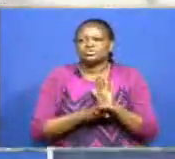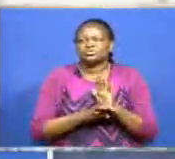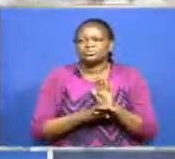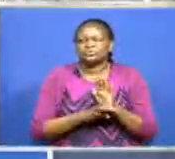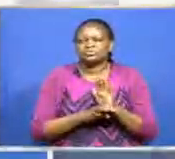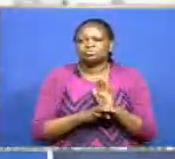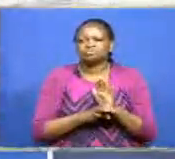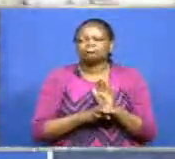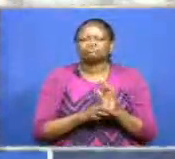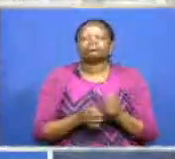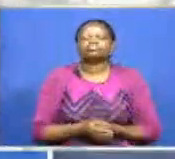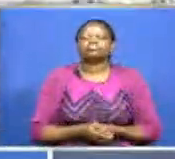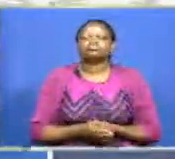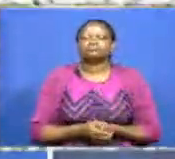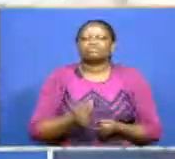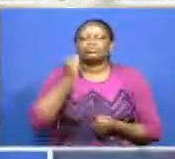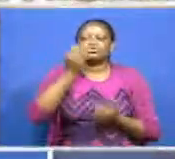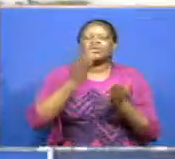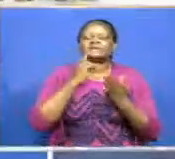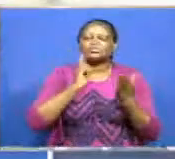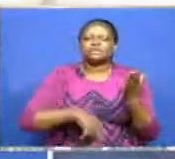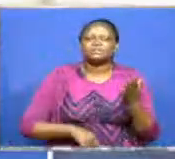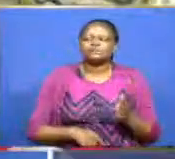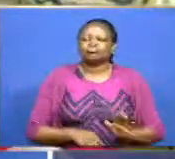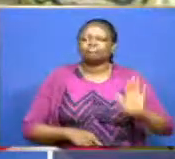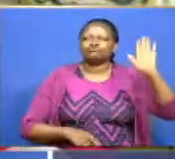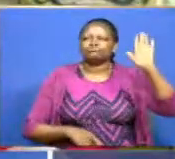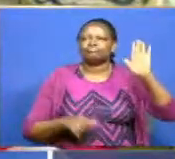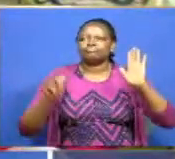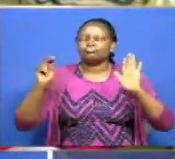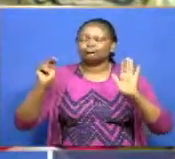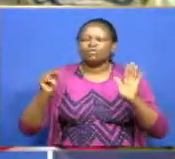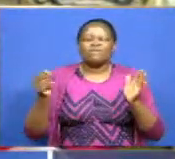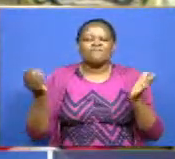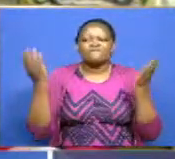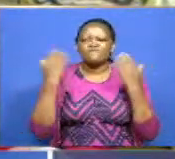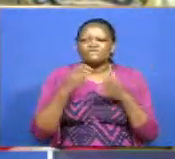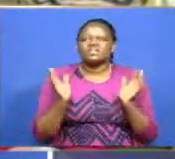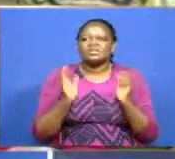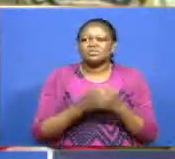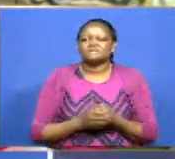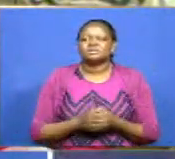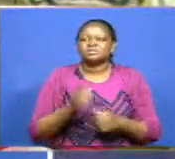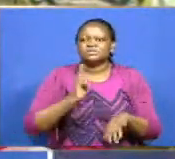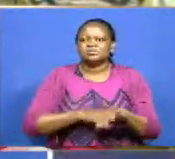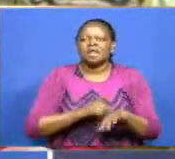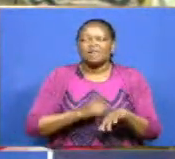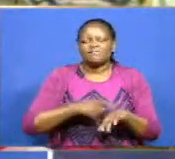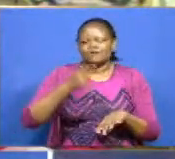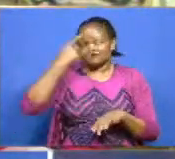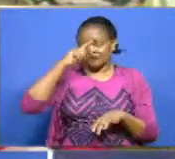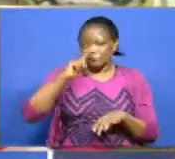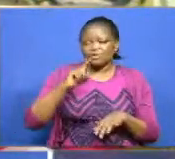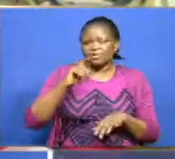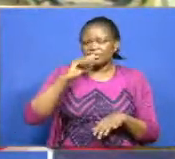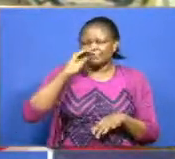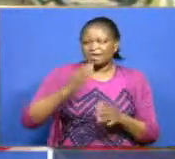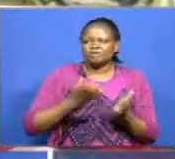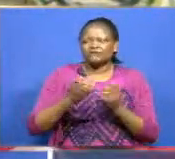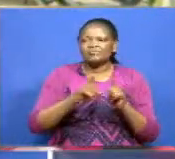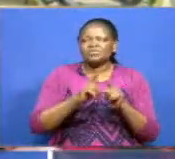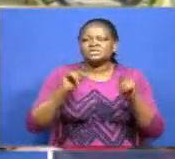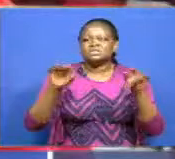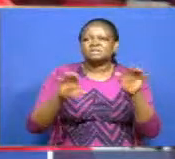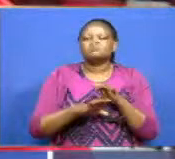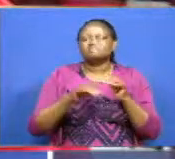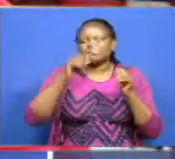wa masuala ya kisheria wanasema kuapishwa kwa Kananu kunamaliza kipindi cha kuhudumu kwa spika wa bunge la kaunti ya Nairobi kama kaimu